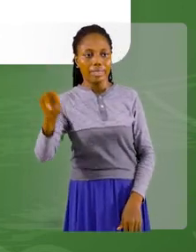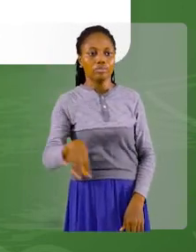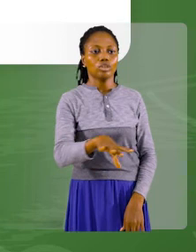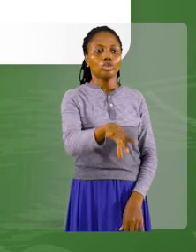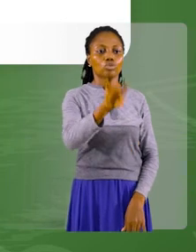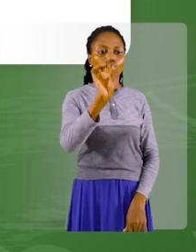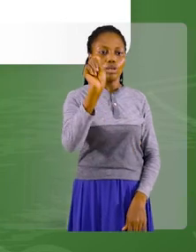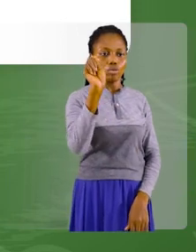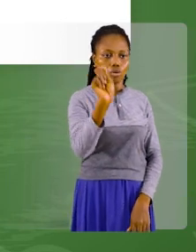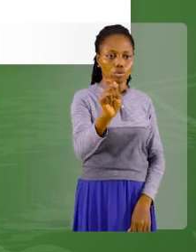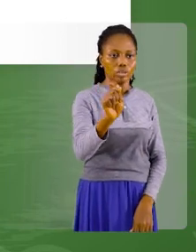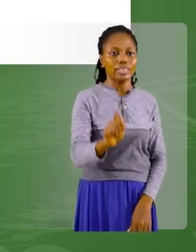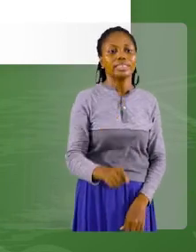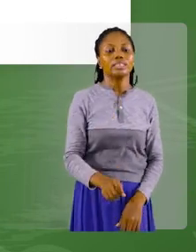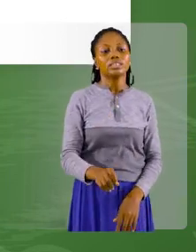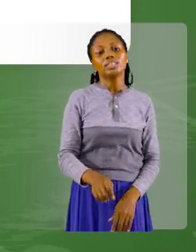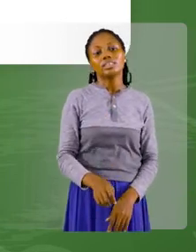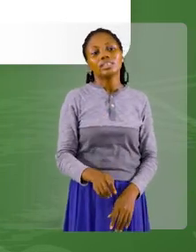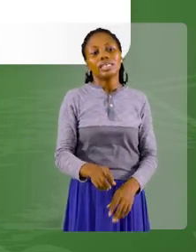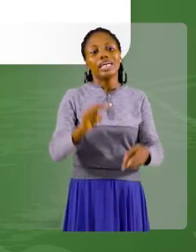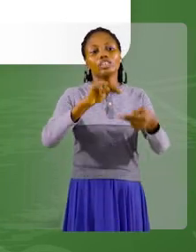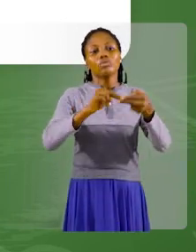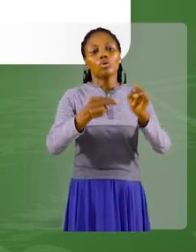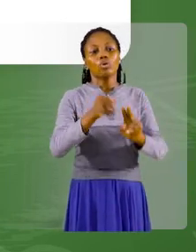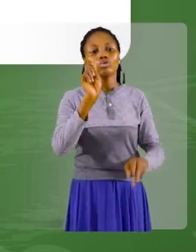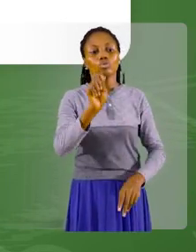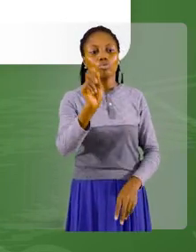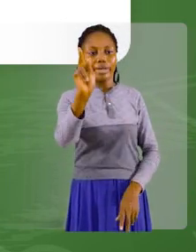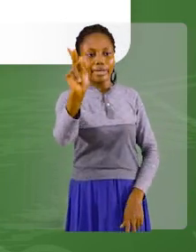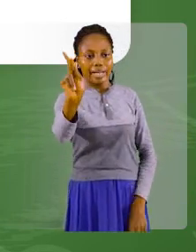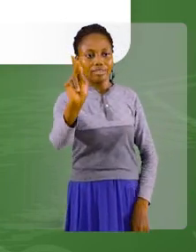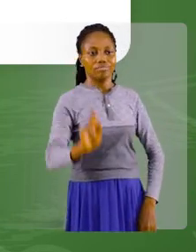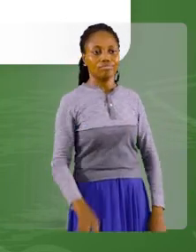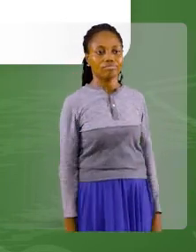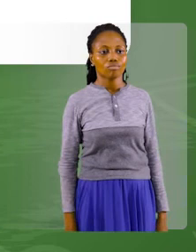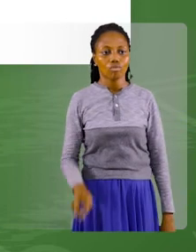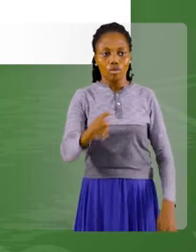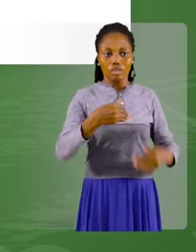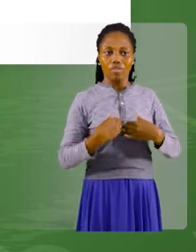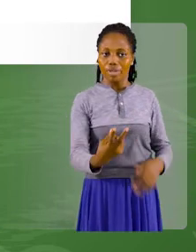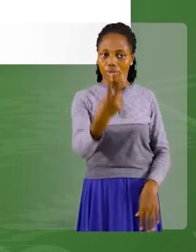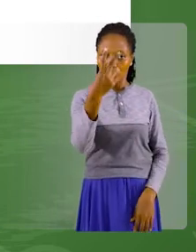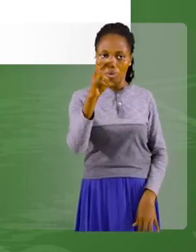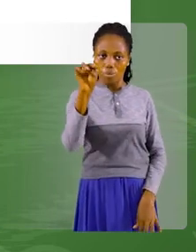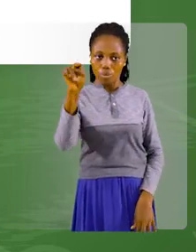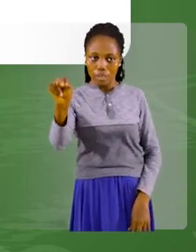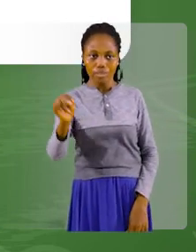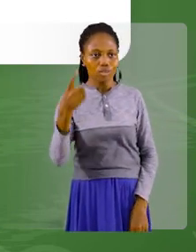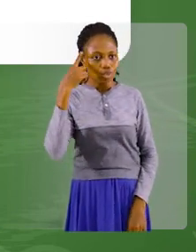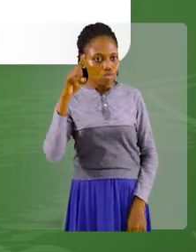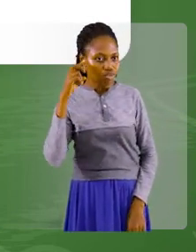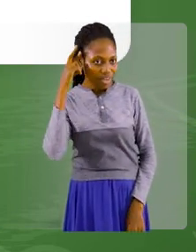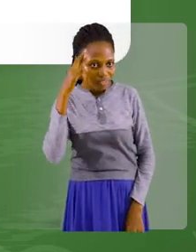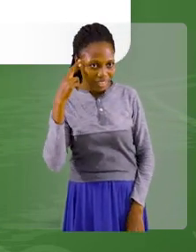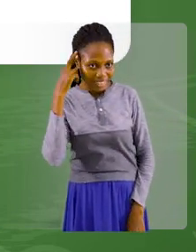Détermine les coordonnées du point K. Vous avez 2 minutes et